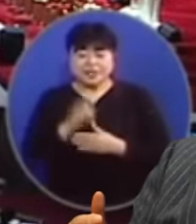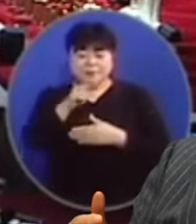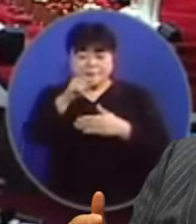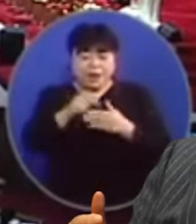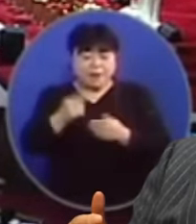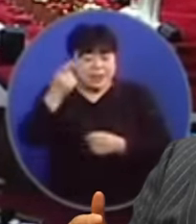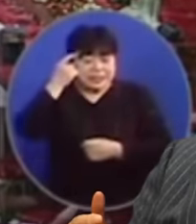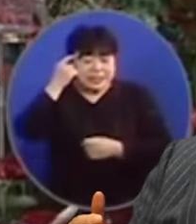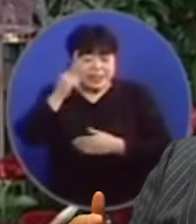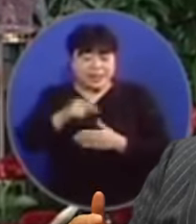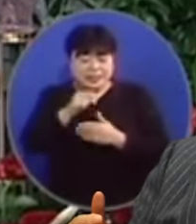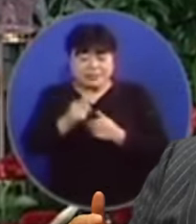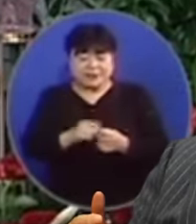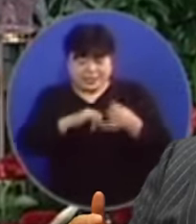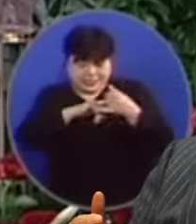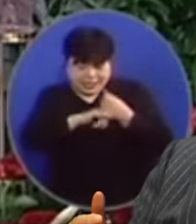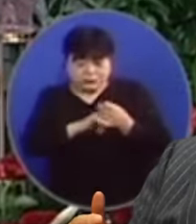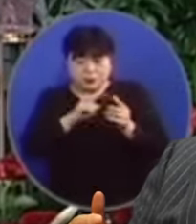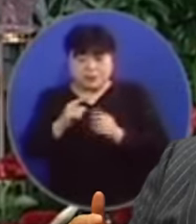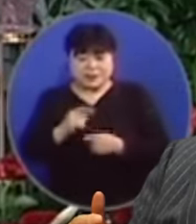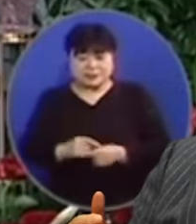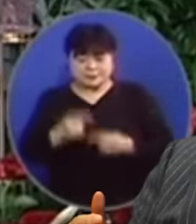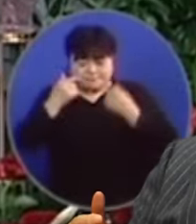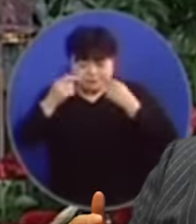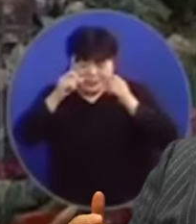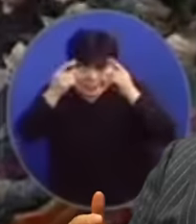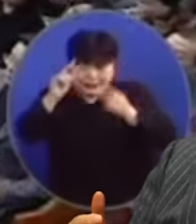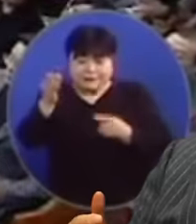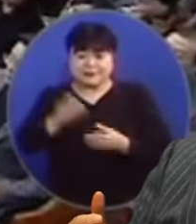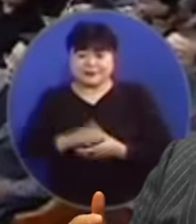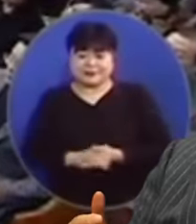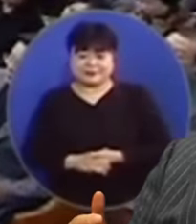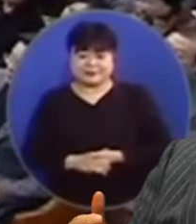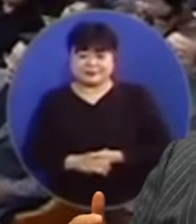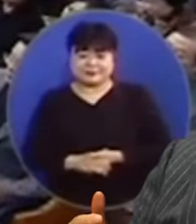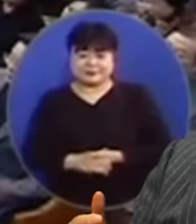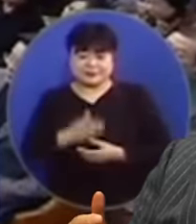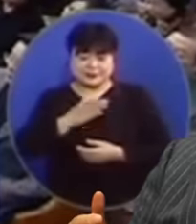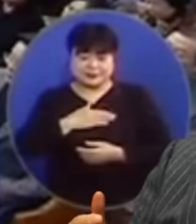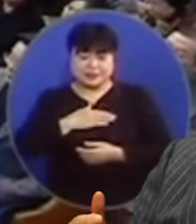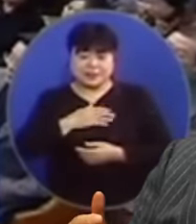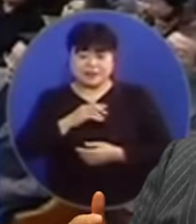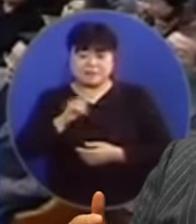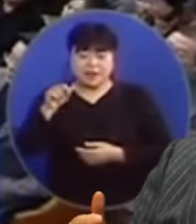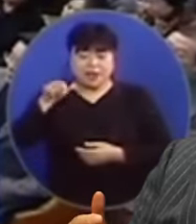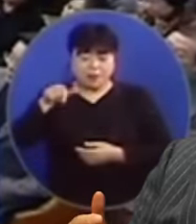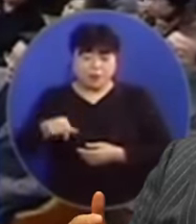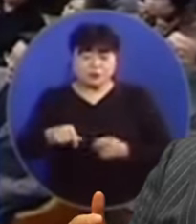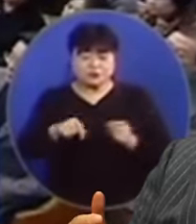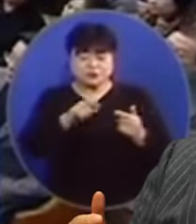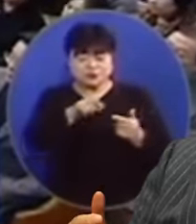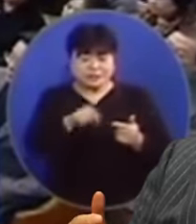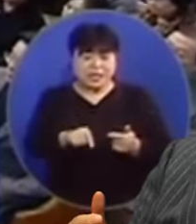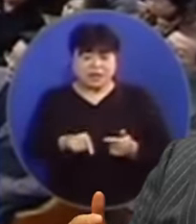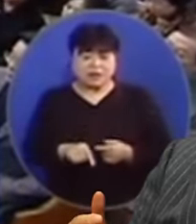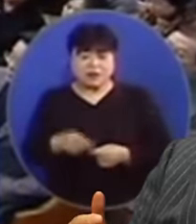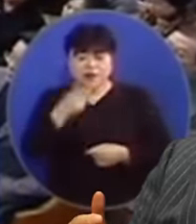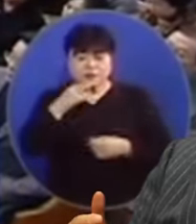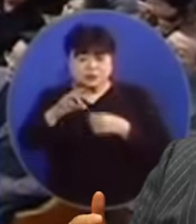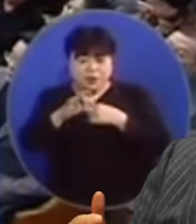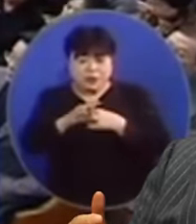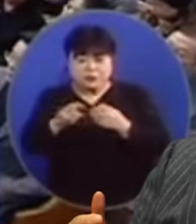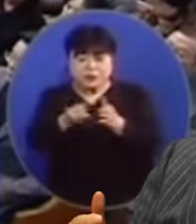마음의 생각 속에 하나님의 약속의 말씀을 분명히 깨달아야 돼요. 나는 마가복음 16장이 없었으면 그런 믿음의 기도를 할 수